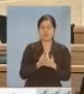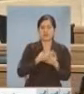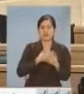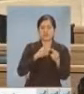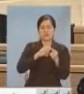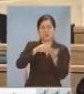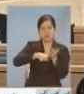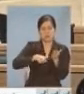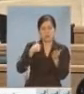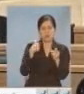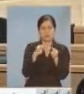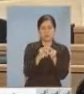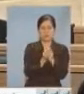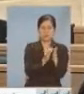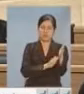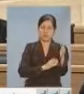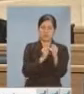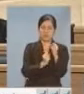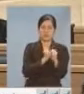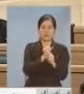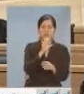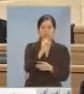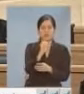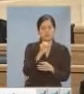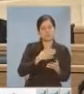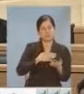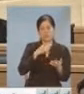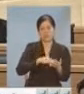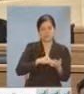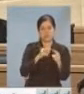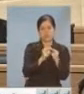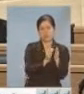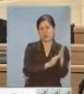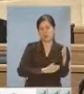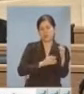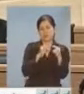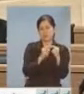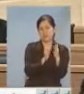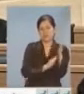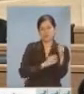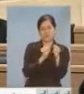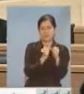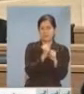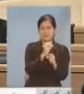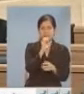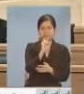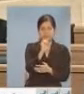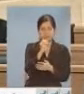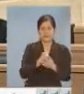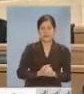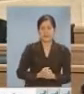หนี้ถึง50ปีซึ่งถือว่าเป็นระยะเวลาที่ยาวนานที่สุดนะครับแม้